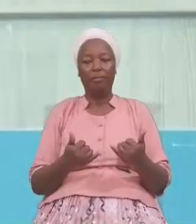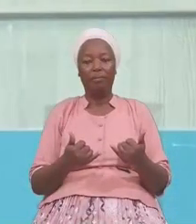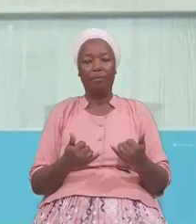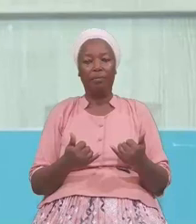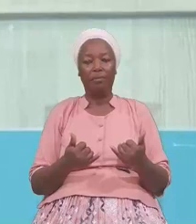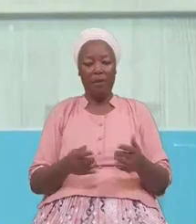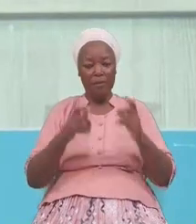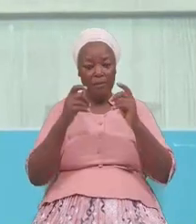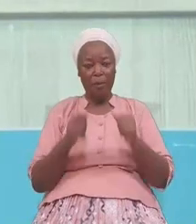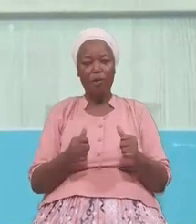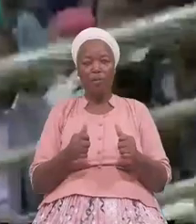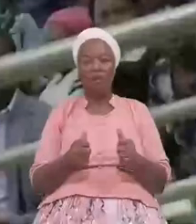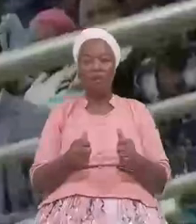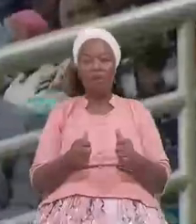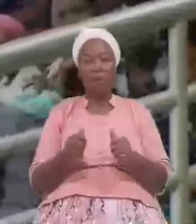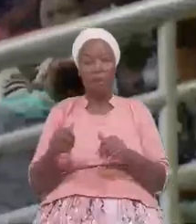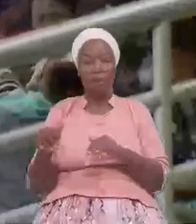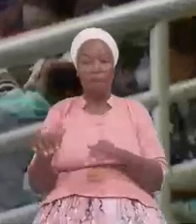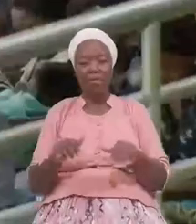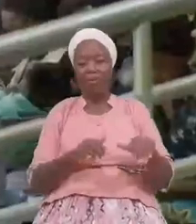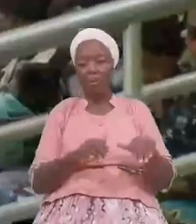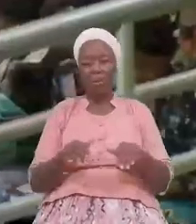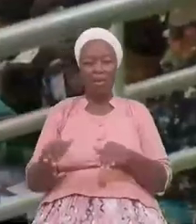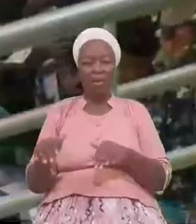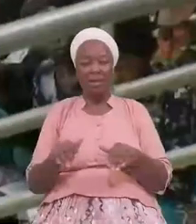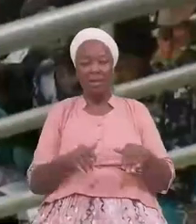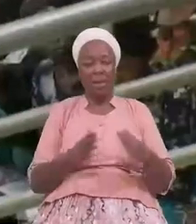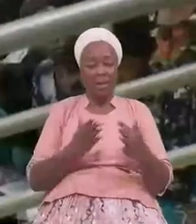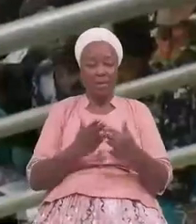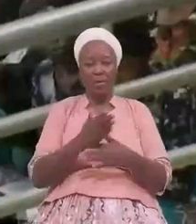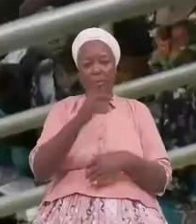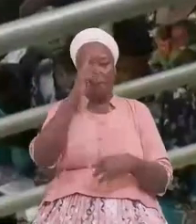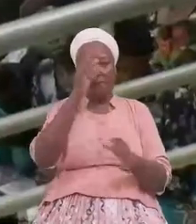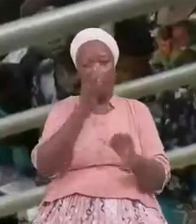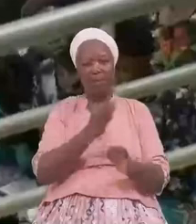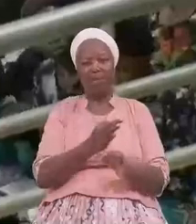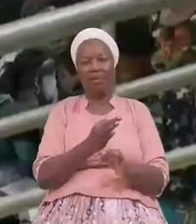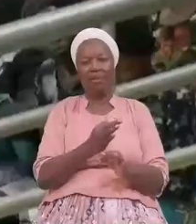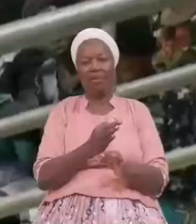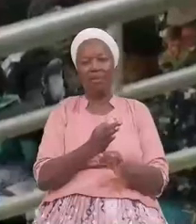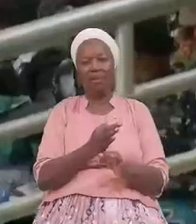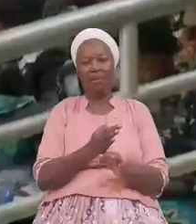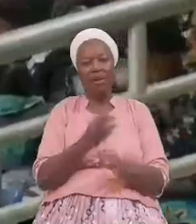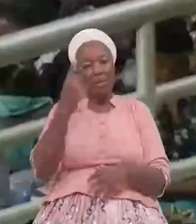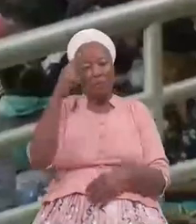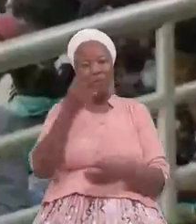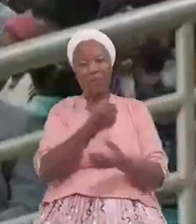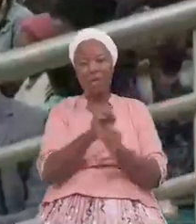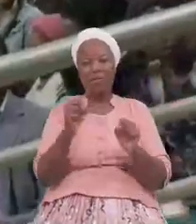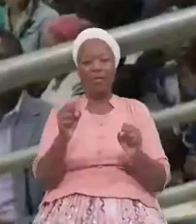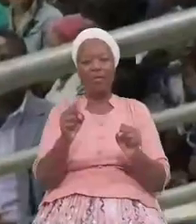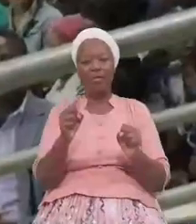l'accomplissement prompt par la foi pour le salut avec